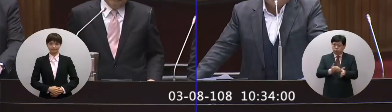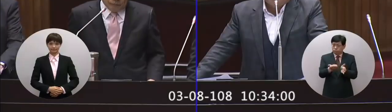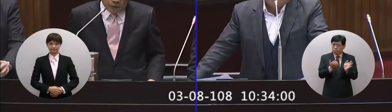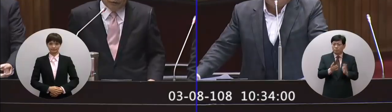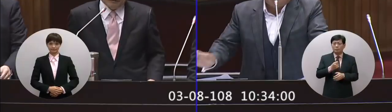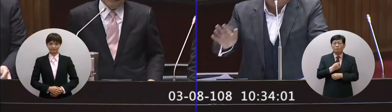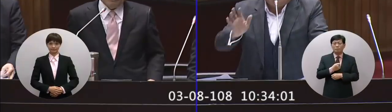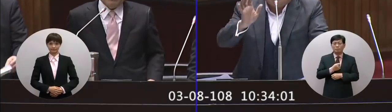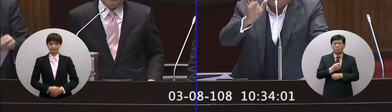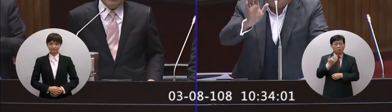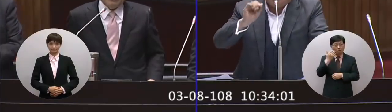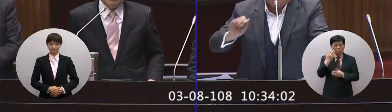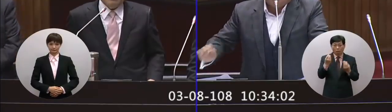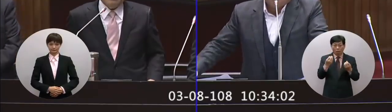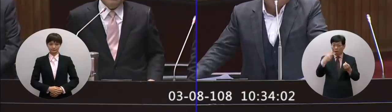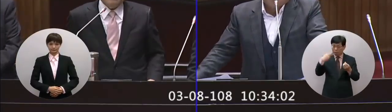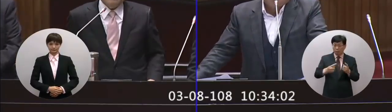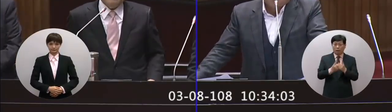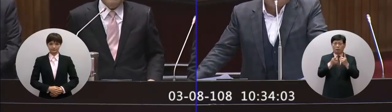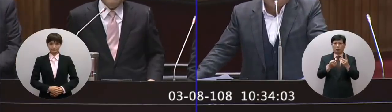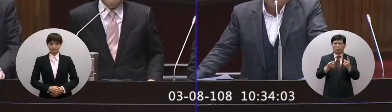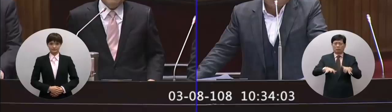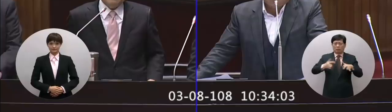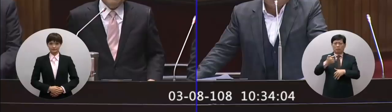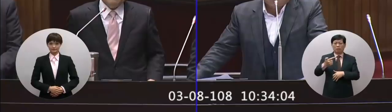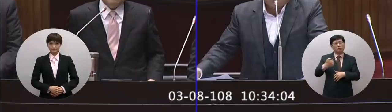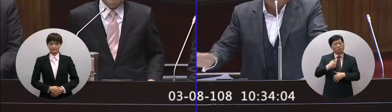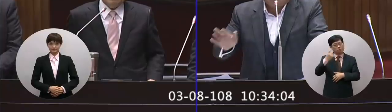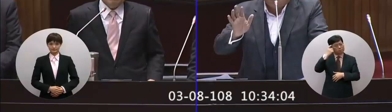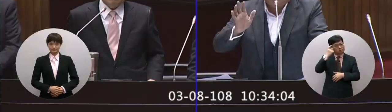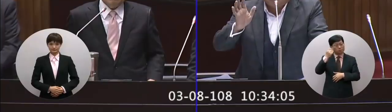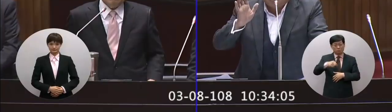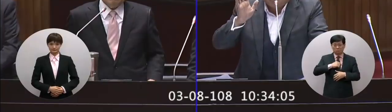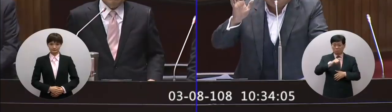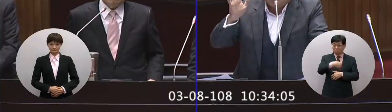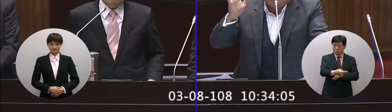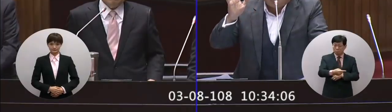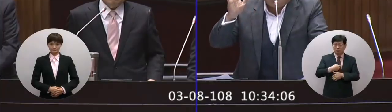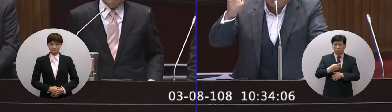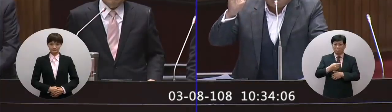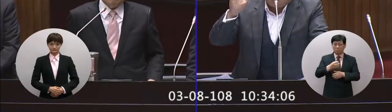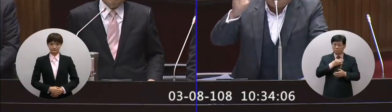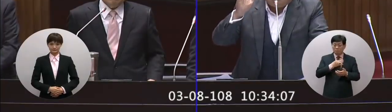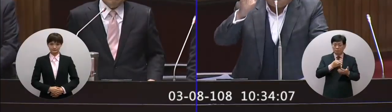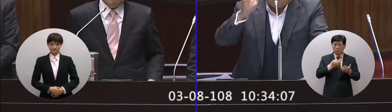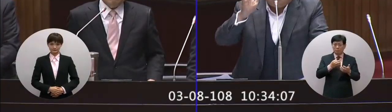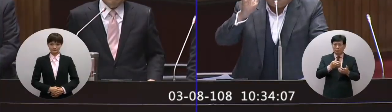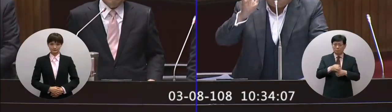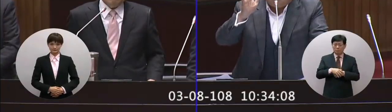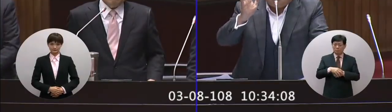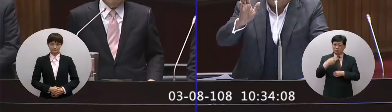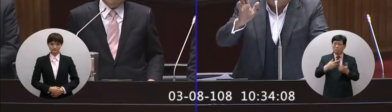要做准备，不然的话，如果再来一次这种大淹水状况，我想吼，我们后面的这些所要